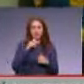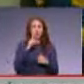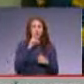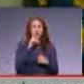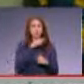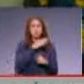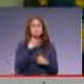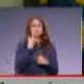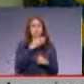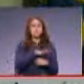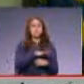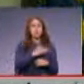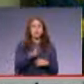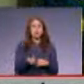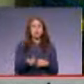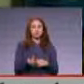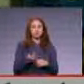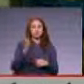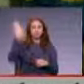وربما نكون احنا